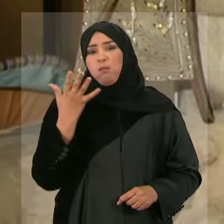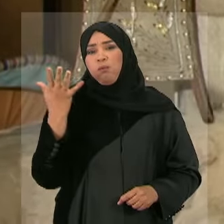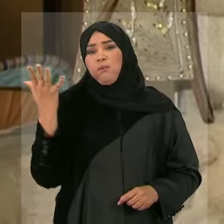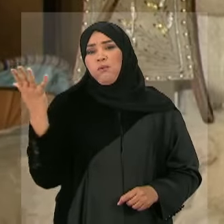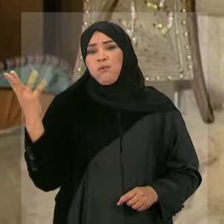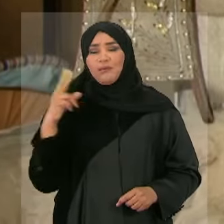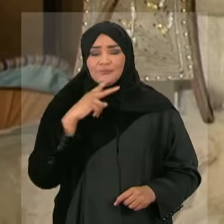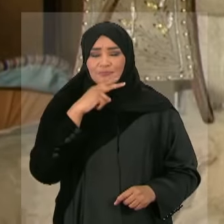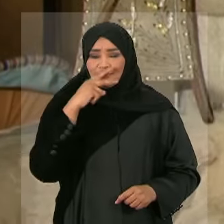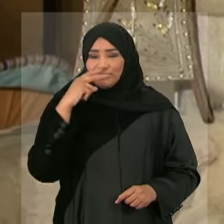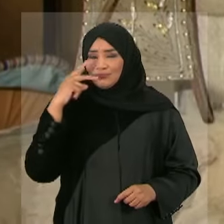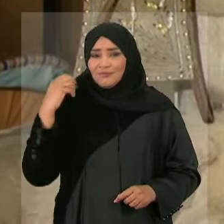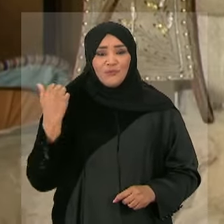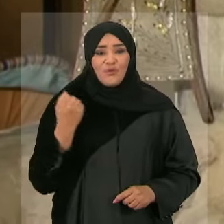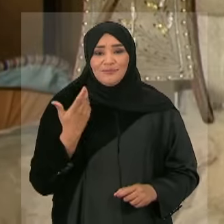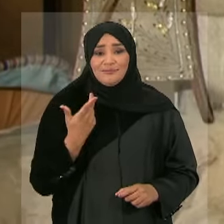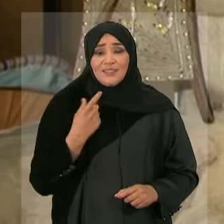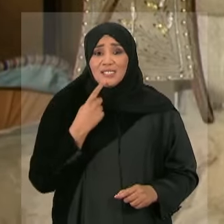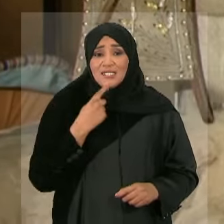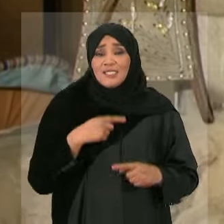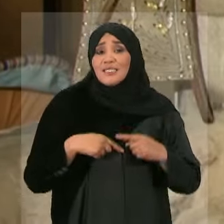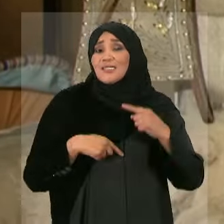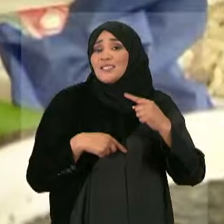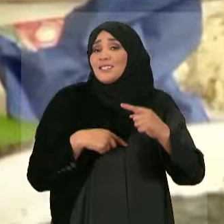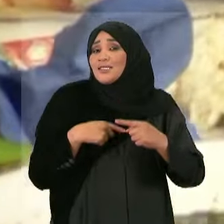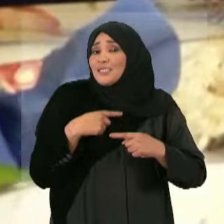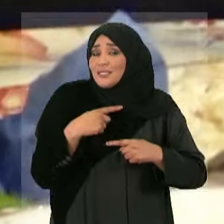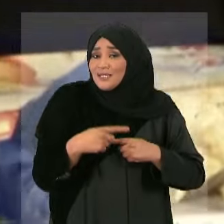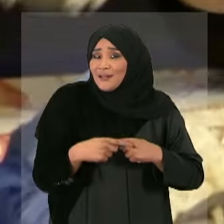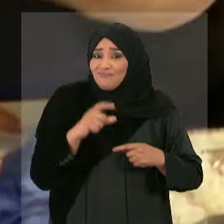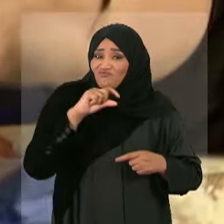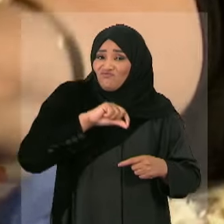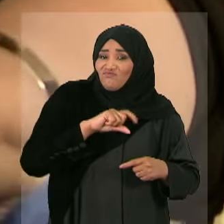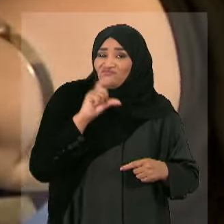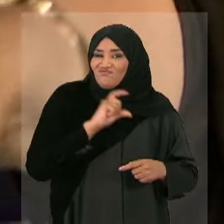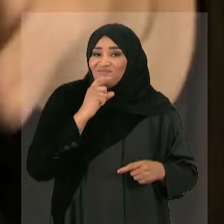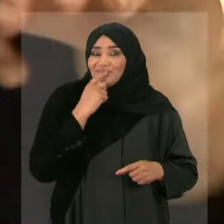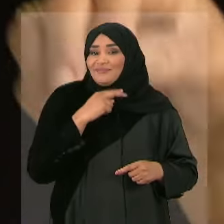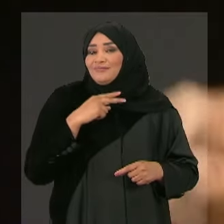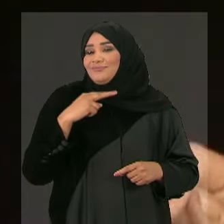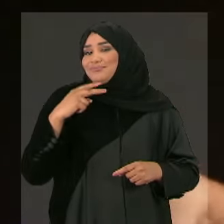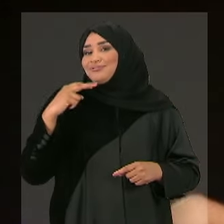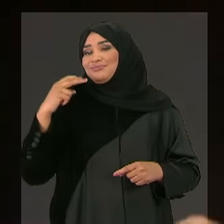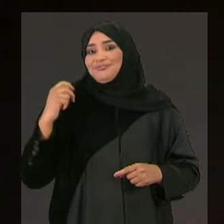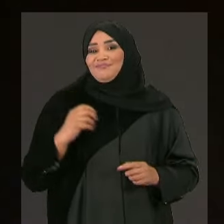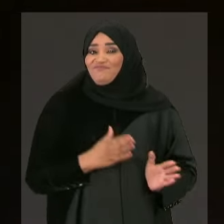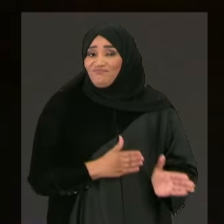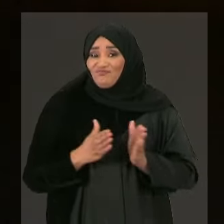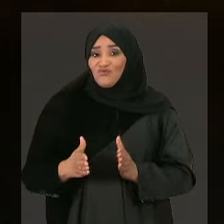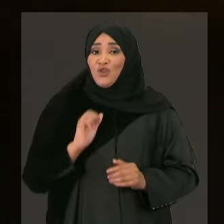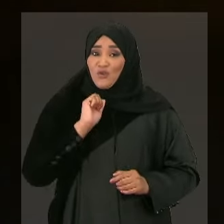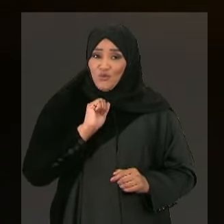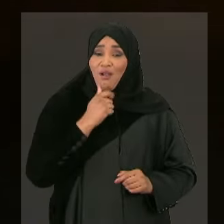في عقلي، بقول ما أروع الإنسان وهو يحب. نبيلة أختي كانت مريضة وكان في عندها وجع بعينيها،